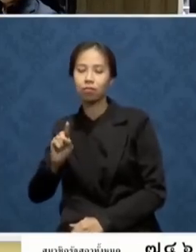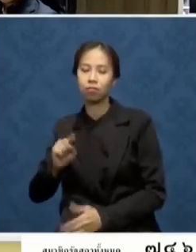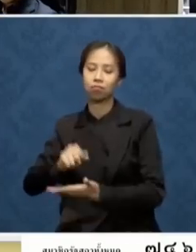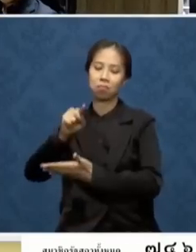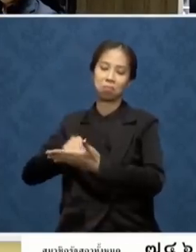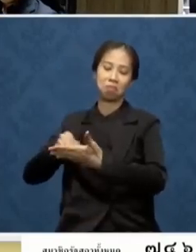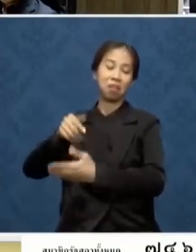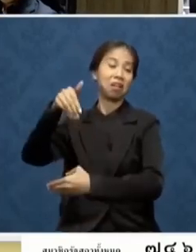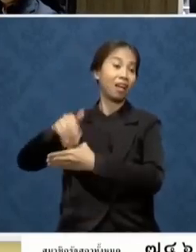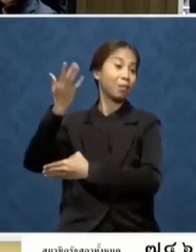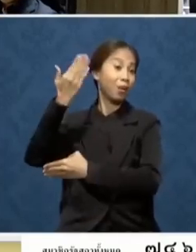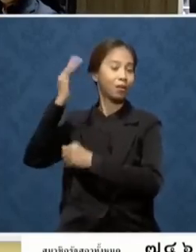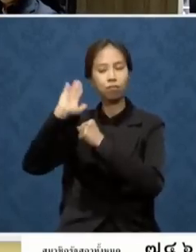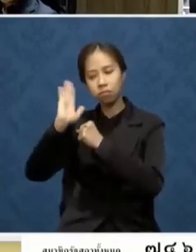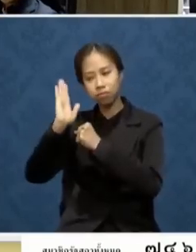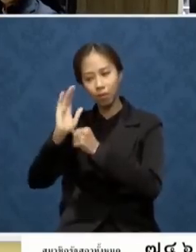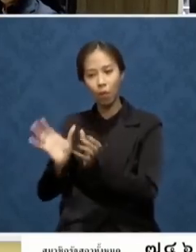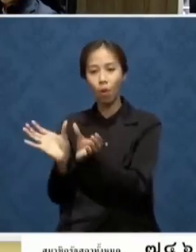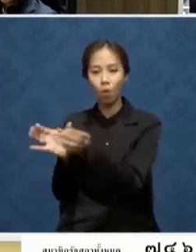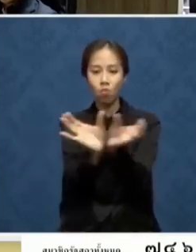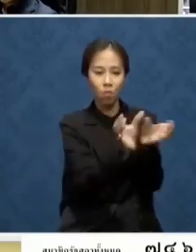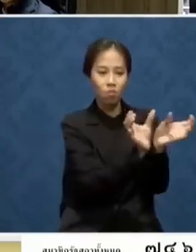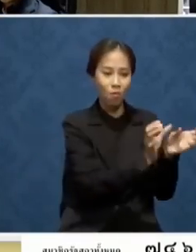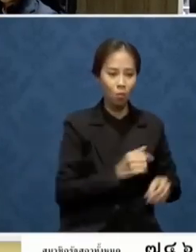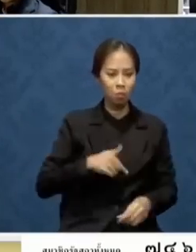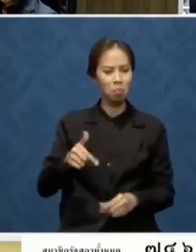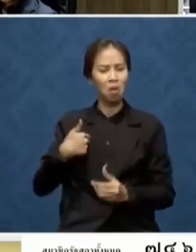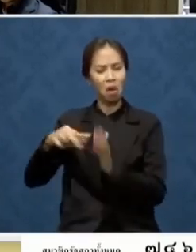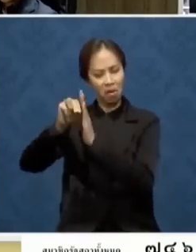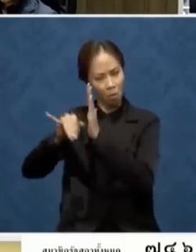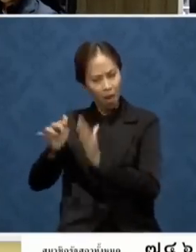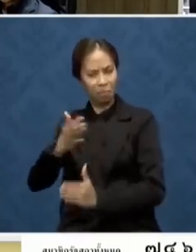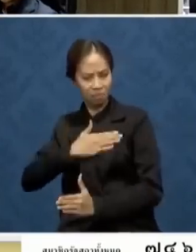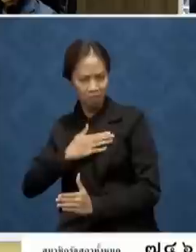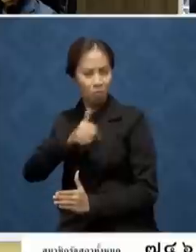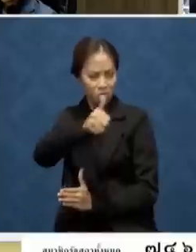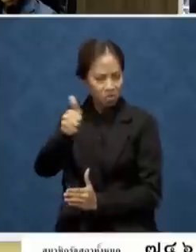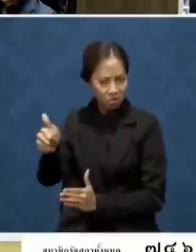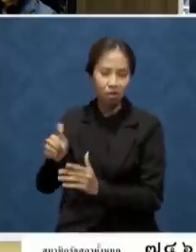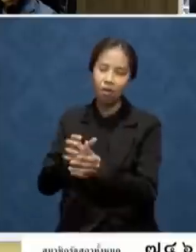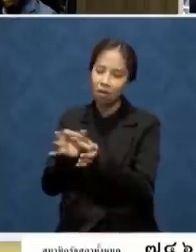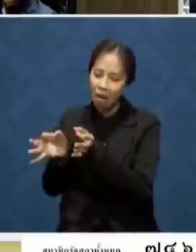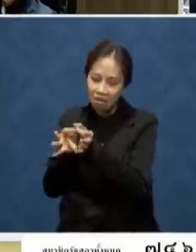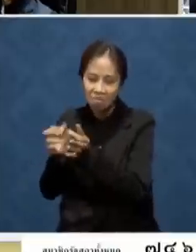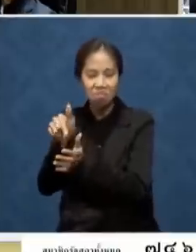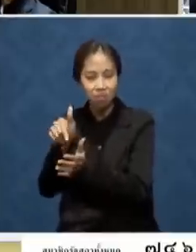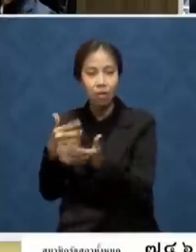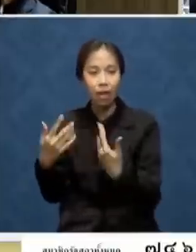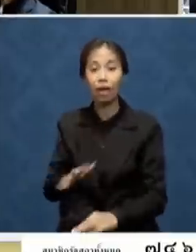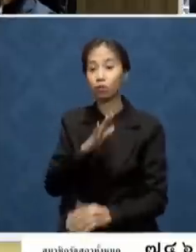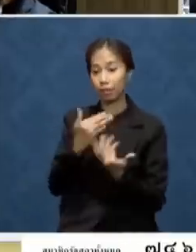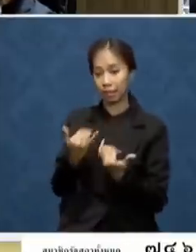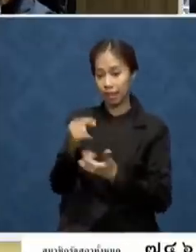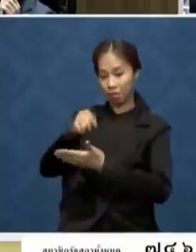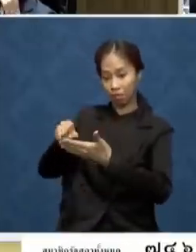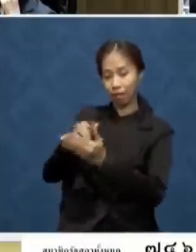ตลาดนโยบายซึ่งแต่ละพรรคเนี่ยประชานกันว่านโยบายใครดีที่สุดเพื่อให้ประชาชนเลือกเมื่อเลือกแล้วก็ควรต้องทำตามสัญญาที่